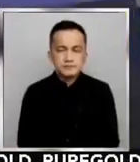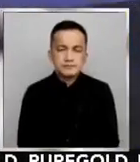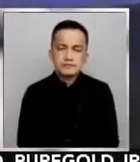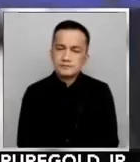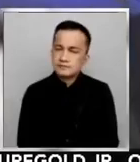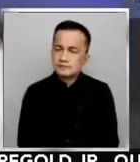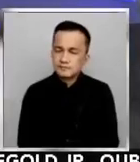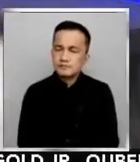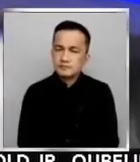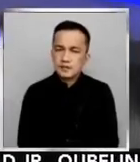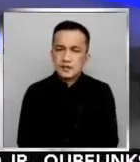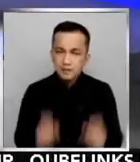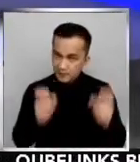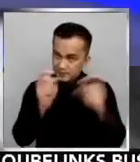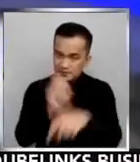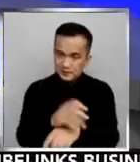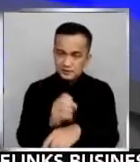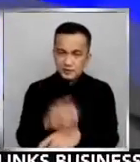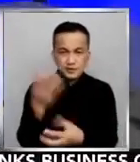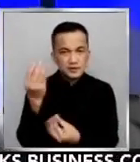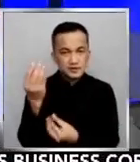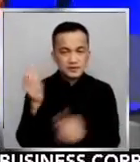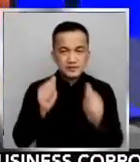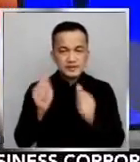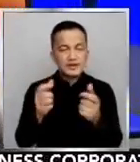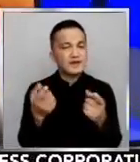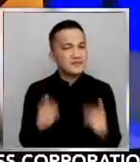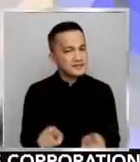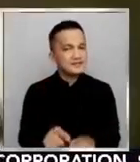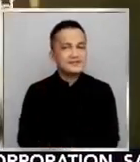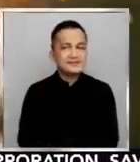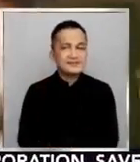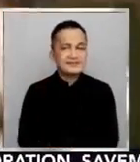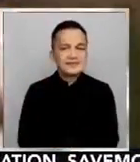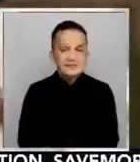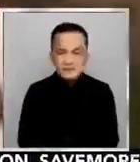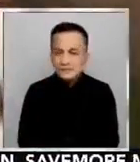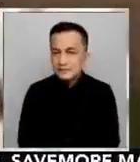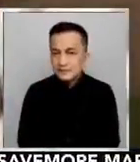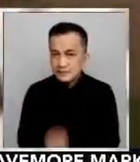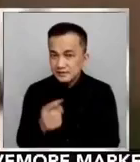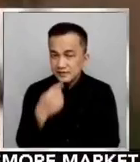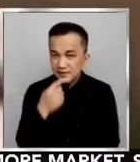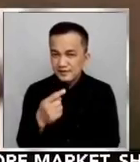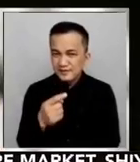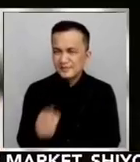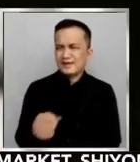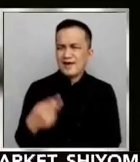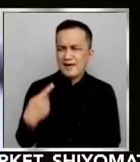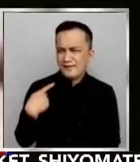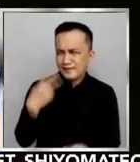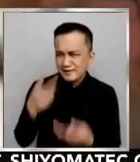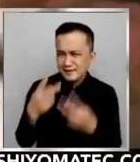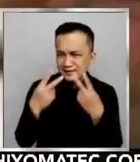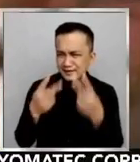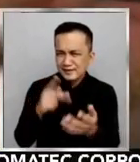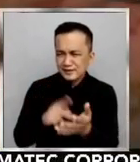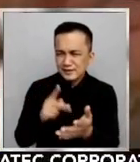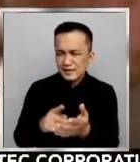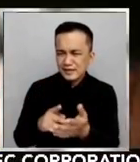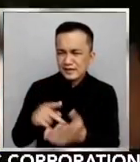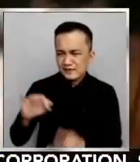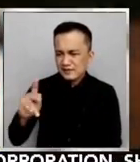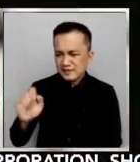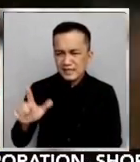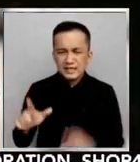Mabilis at chikahan tayo para updated sa showbiz happenings. Nasepang sa kayo sa kulitan ng Filay o nina Fidel at Clay at ang